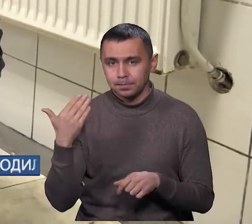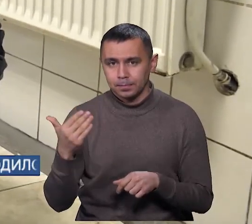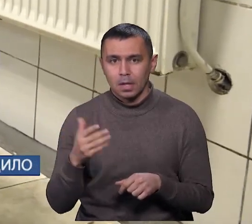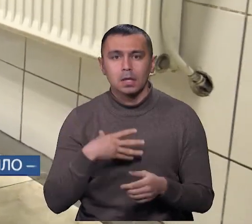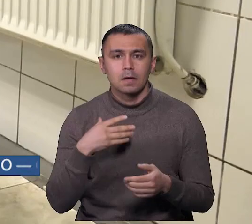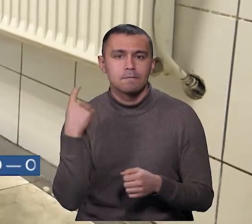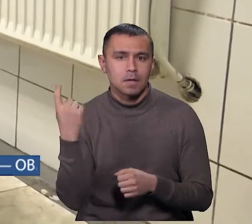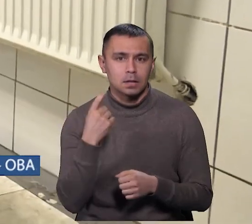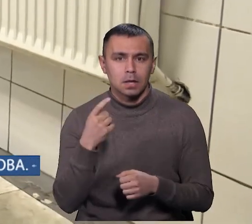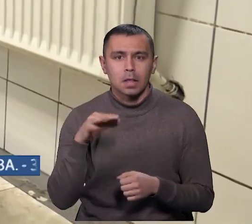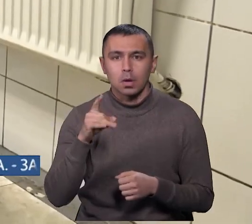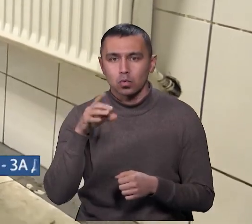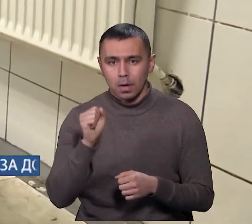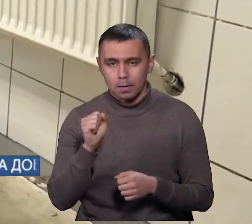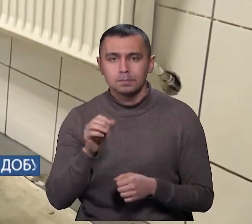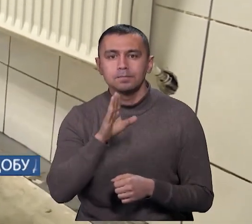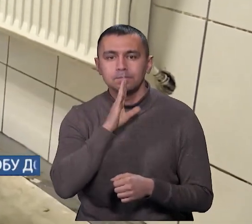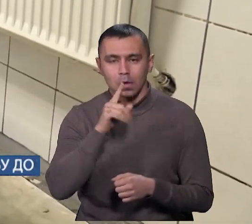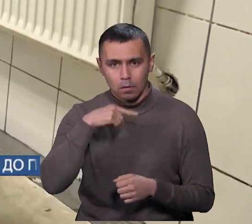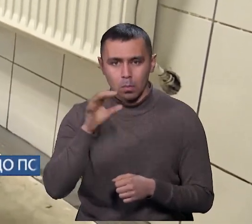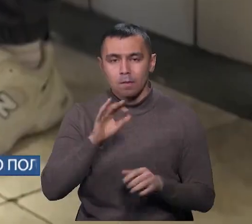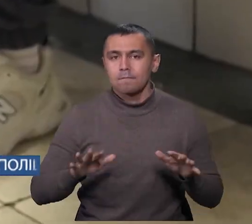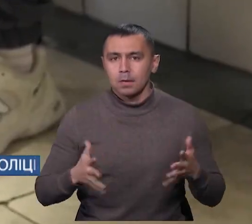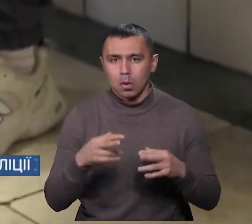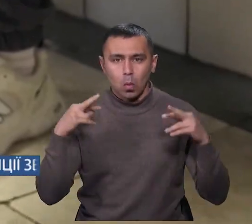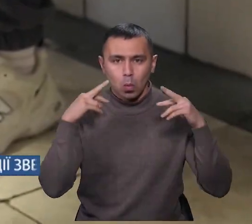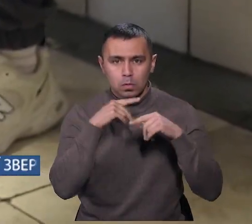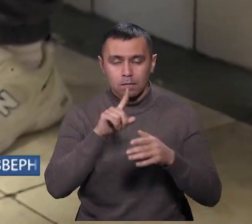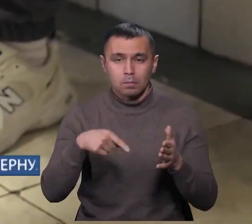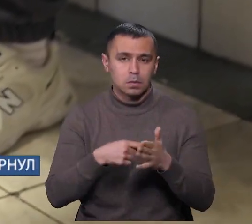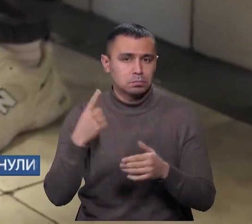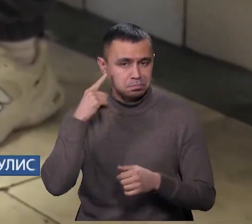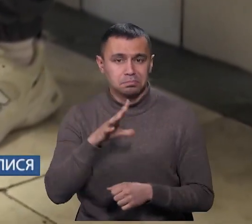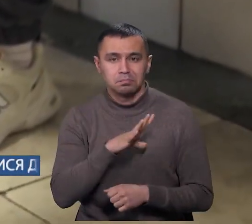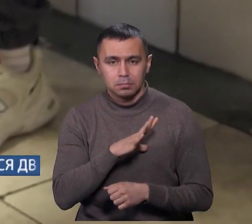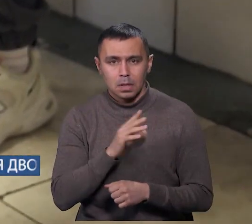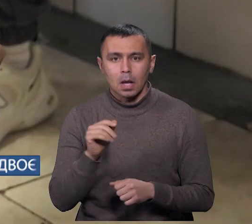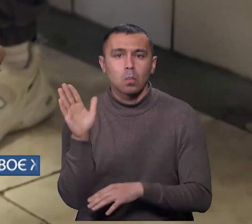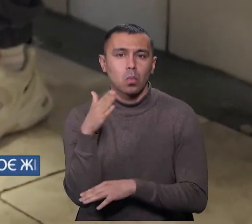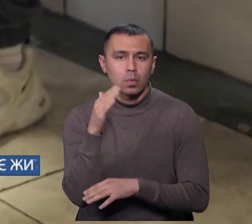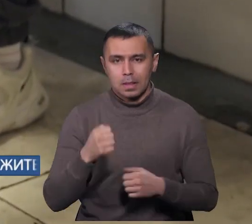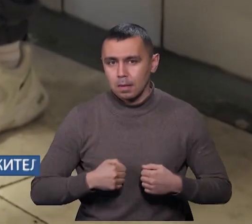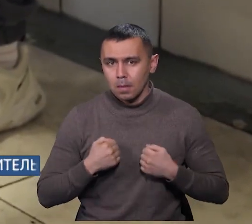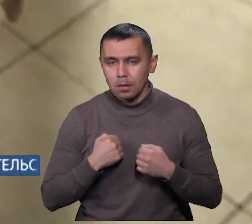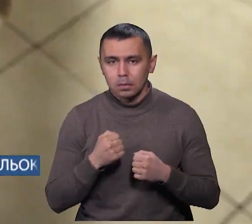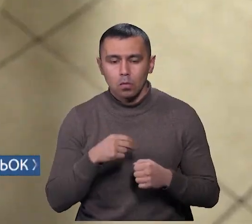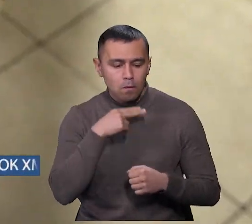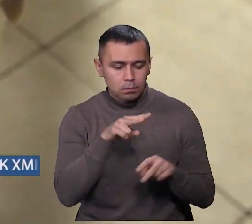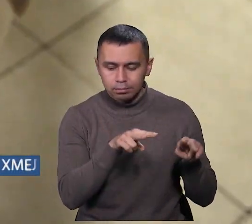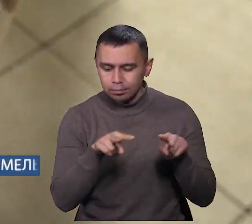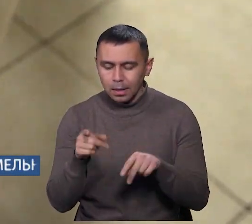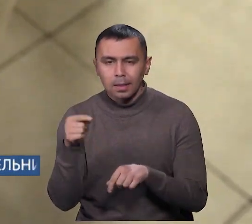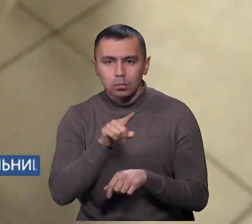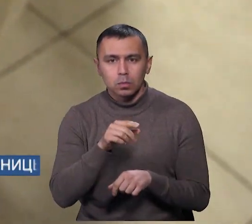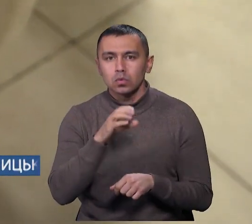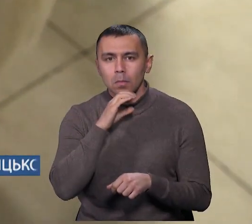– власниця лабрадора Дейзі. Дівчина каже, про випадки отруєнь у місті чула, тож на прогулянках намагається пильно стежити за тим,